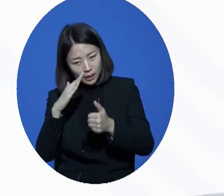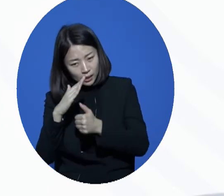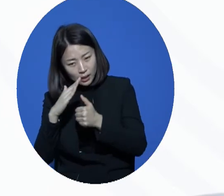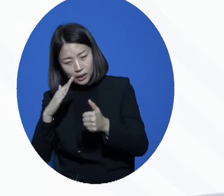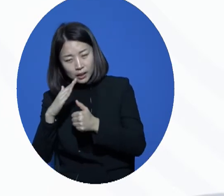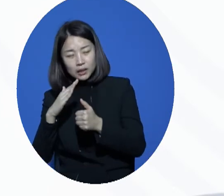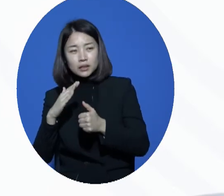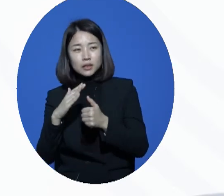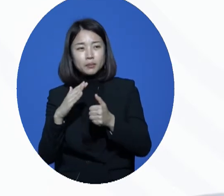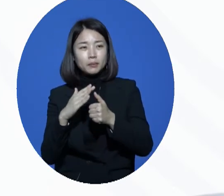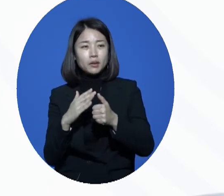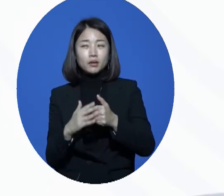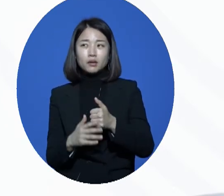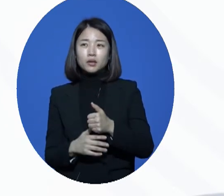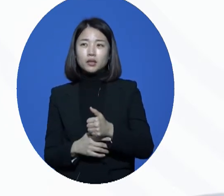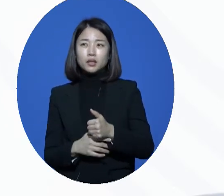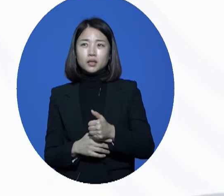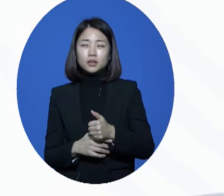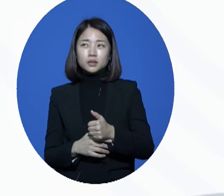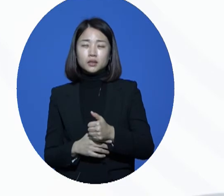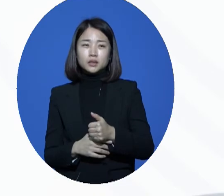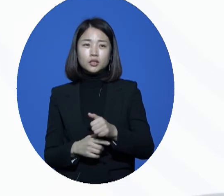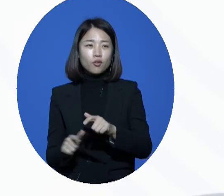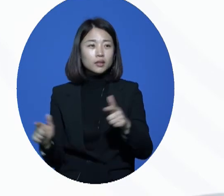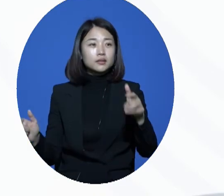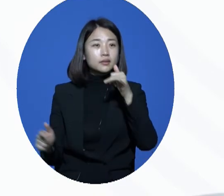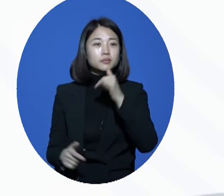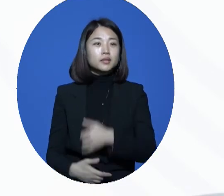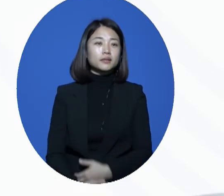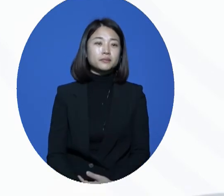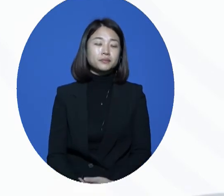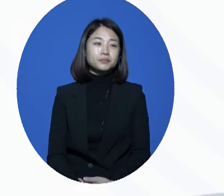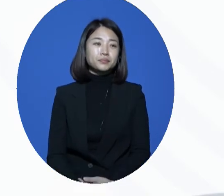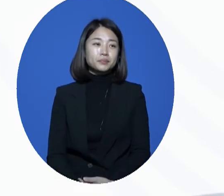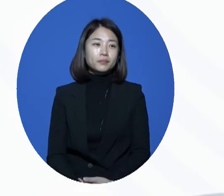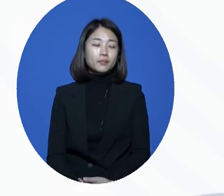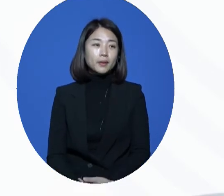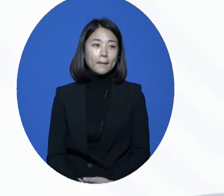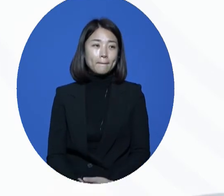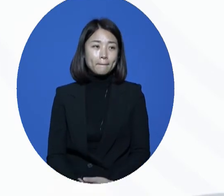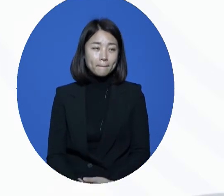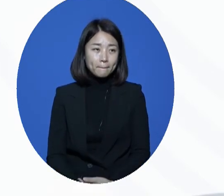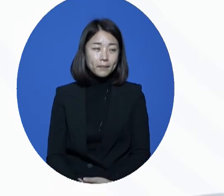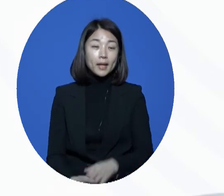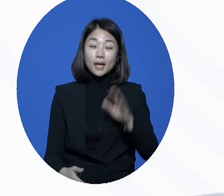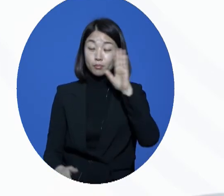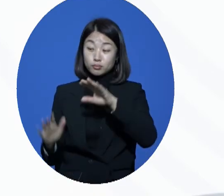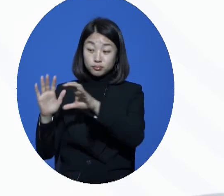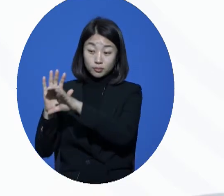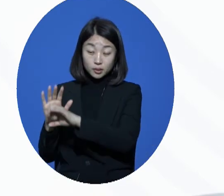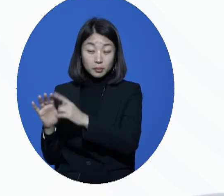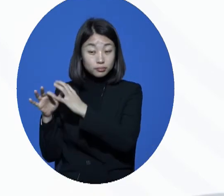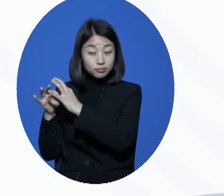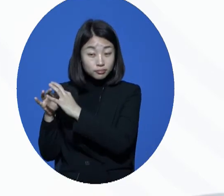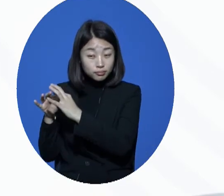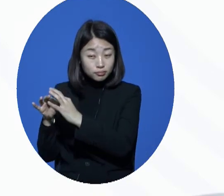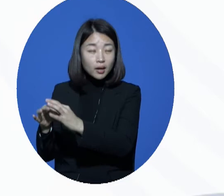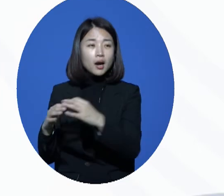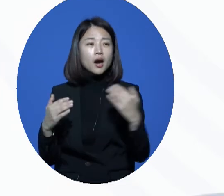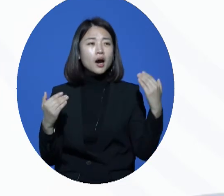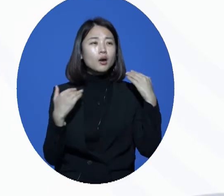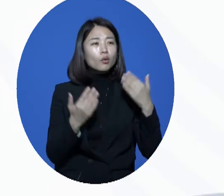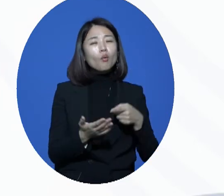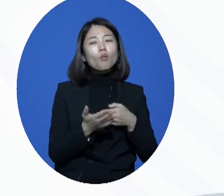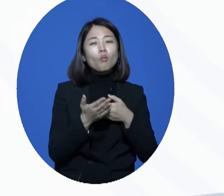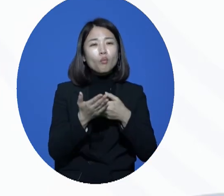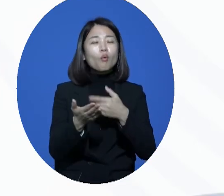특이 횟수가 증가했다, 이런 순으로 응답을 해주셨습니다. 그리고 코로나19가 지속될 경우 학교에 요구하고